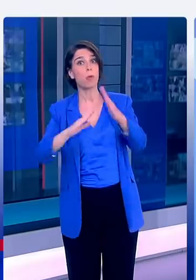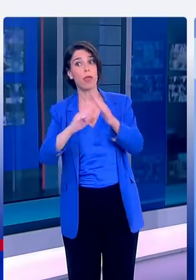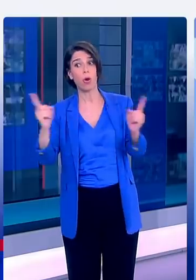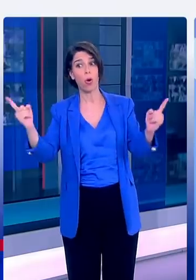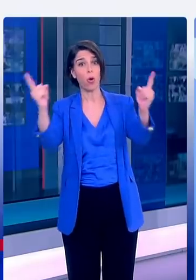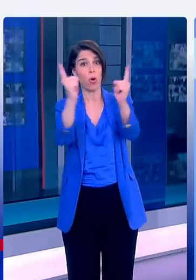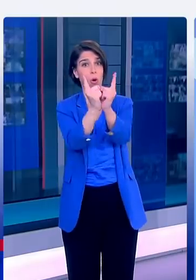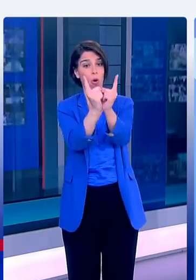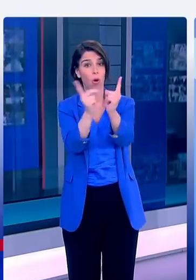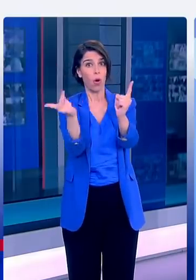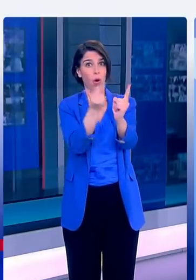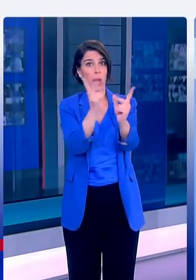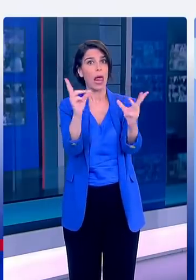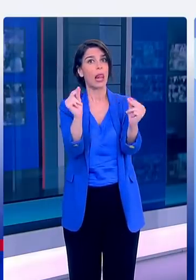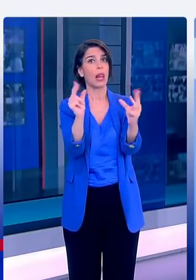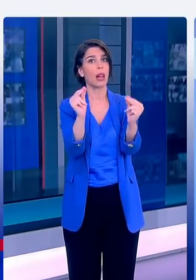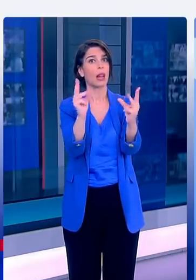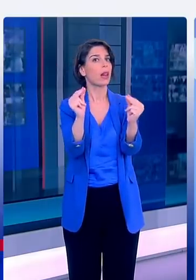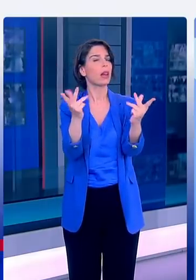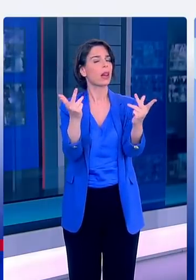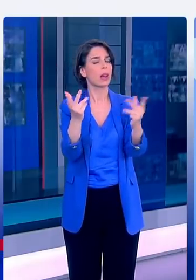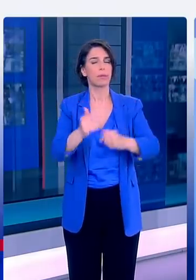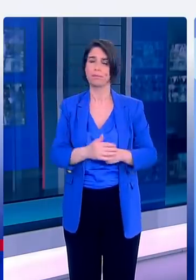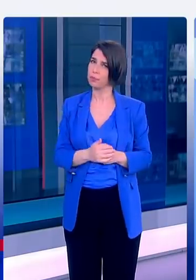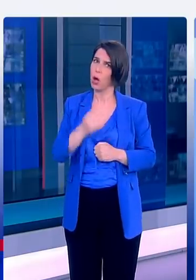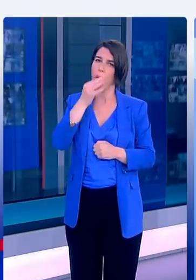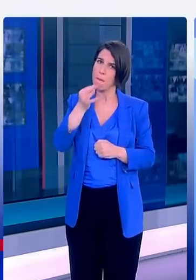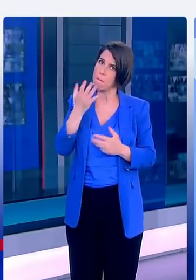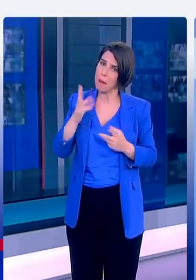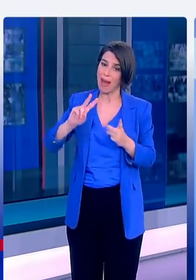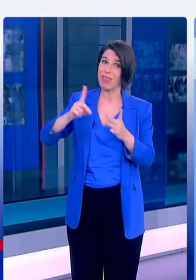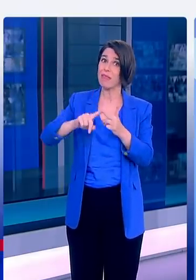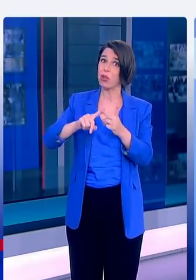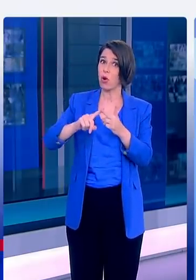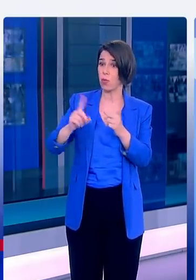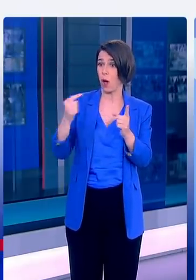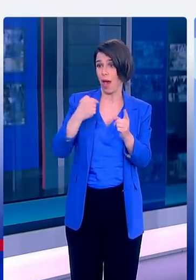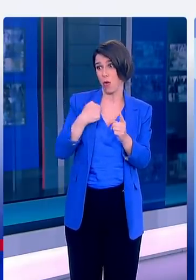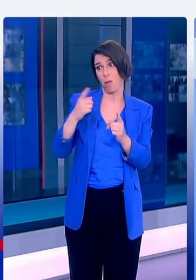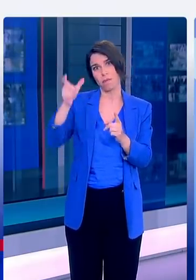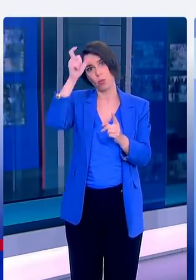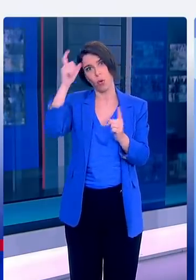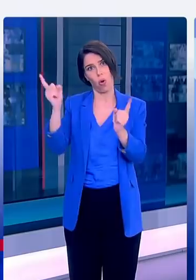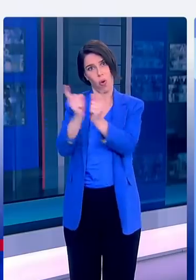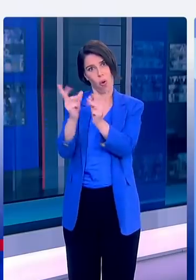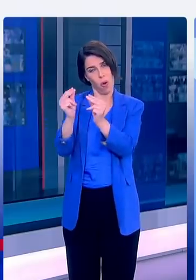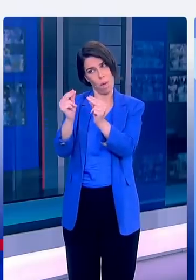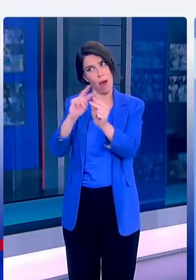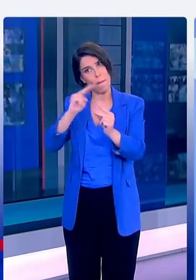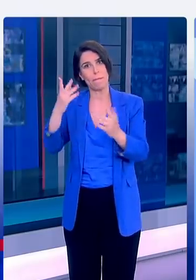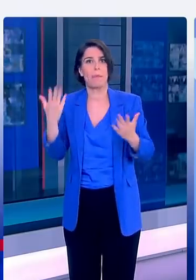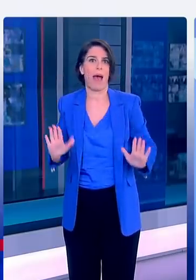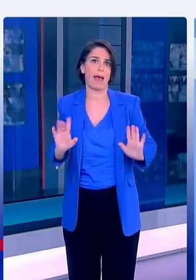ήδη απάντησα στο πρώτο, στο δεύτερο ερώτημά σας. Από εκεί και